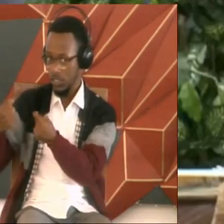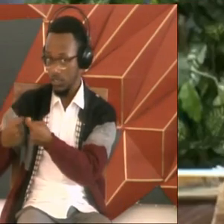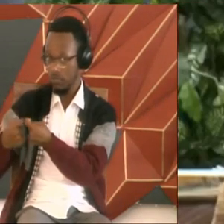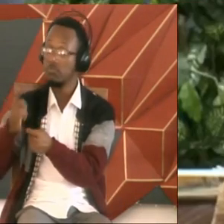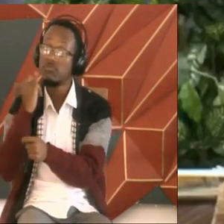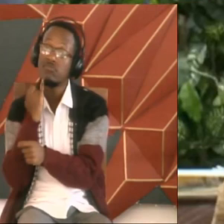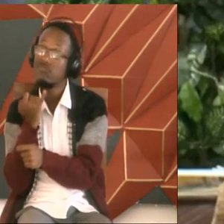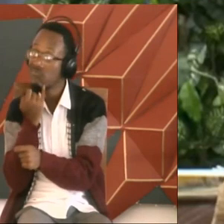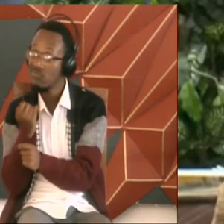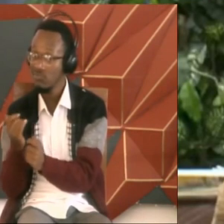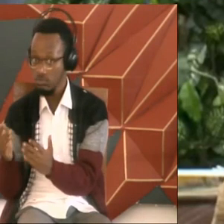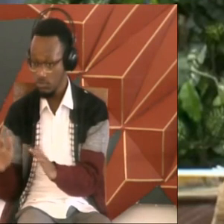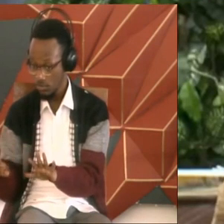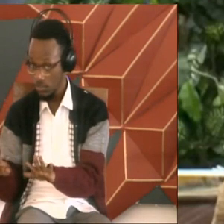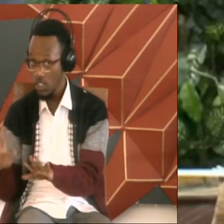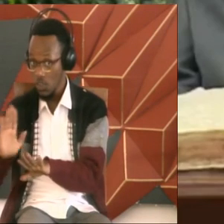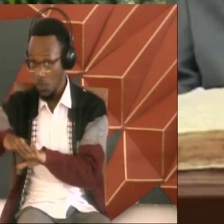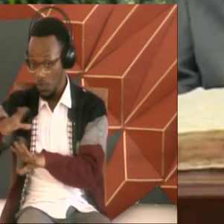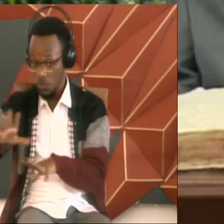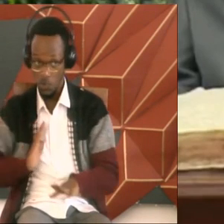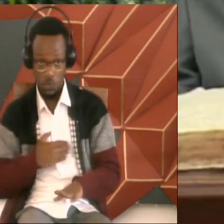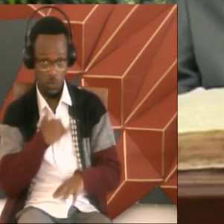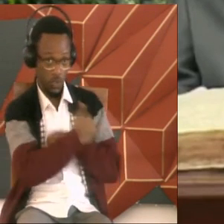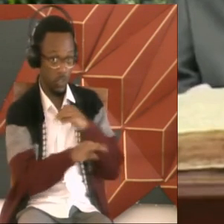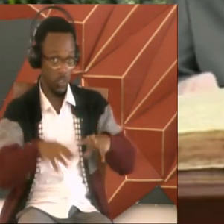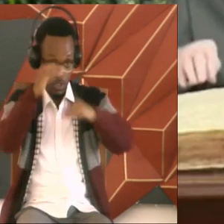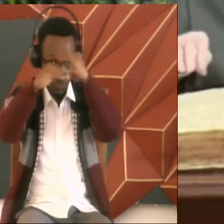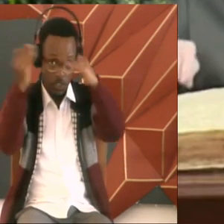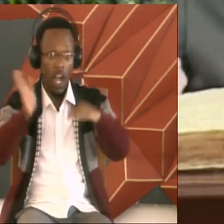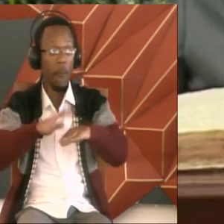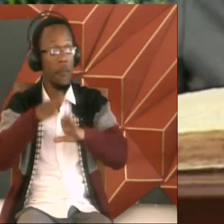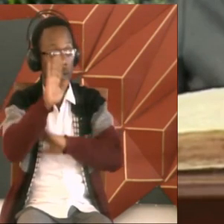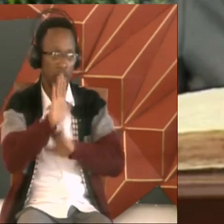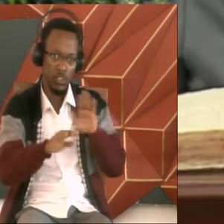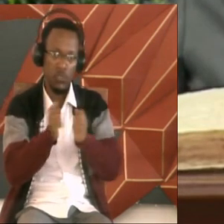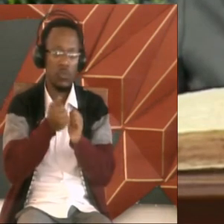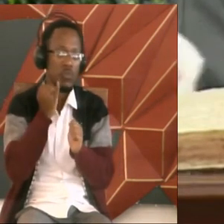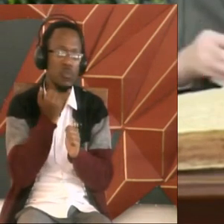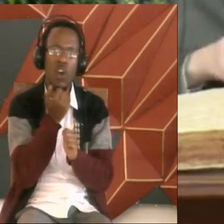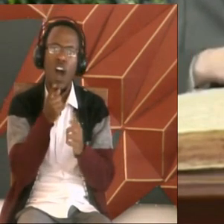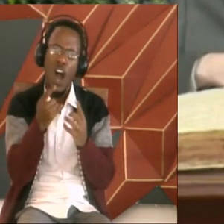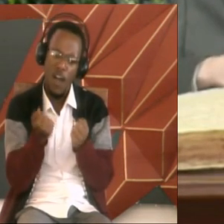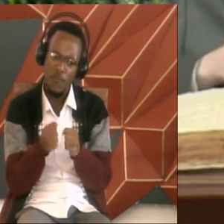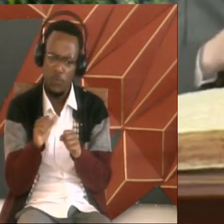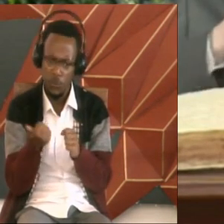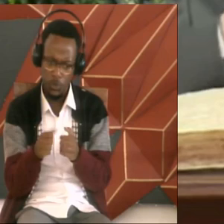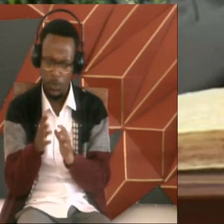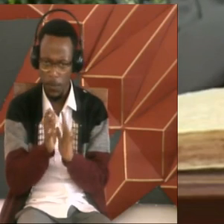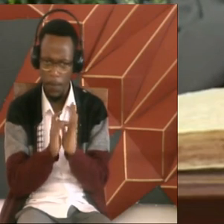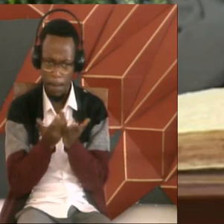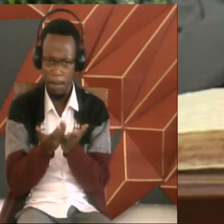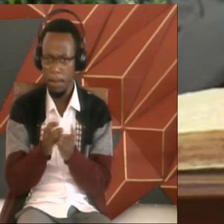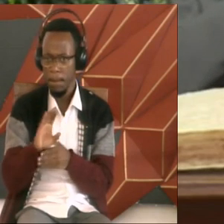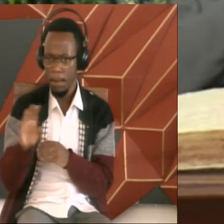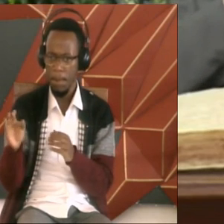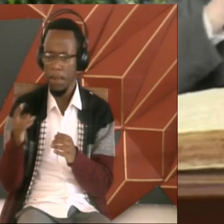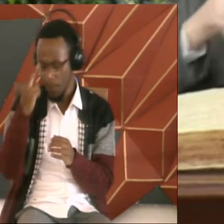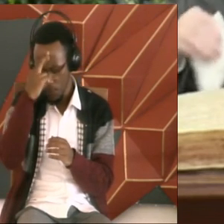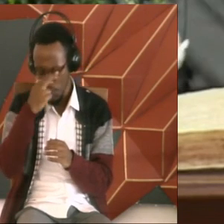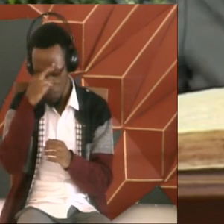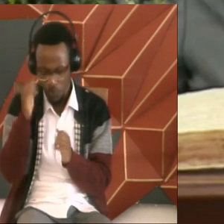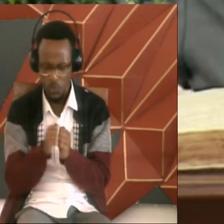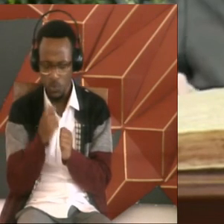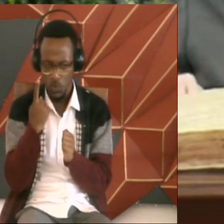noneho yongere igendane na Israheli yose. Ese dufite undi murongo wa Bibiliya, turasoma mu Baroma 11